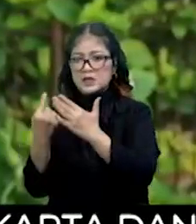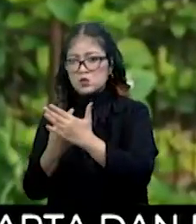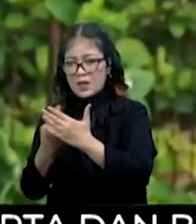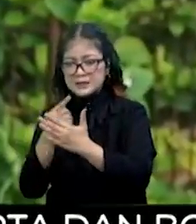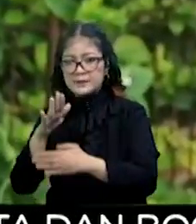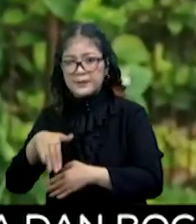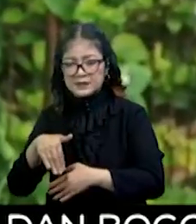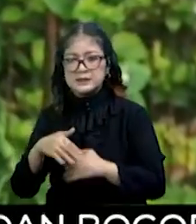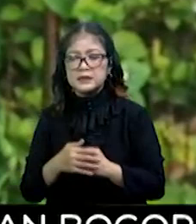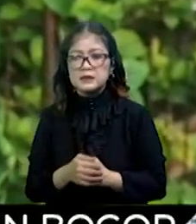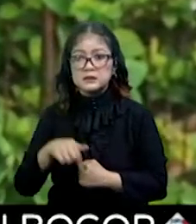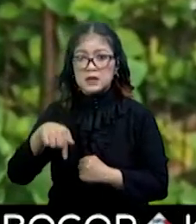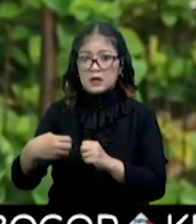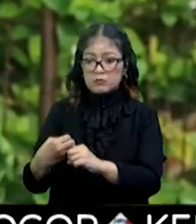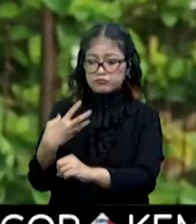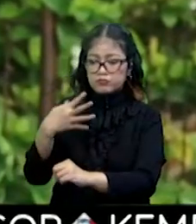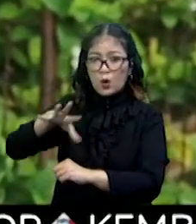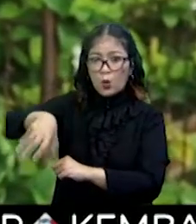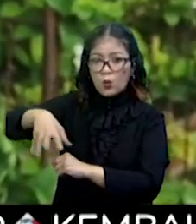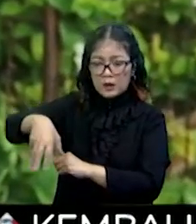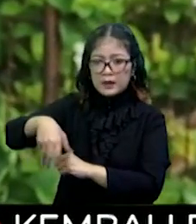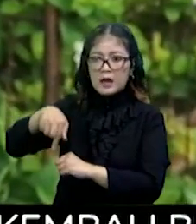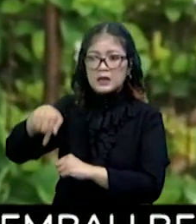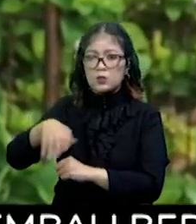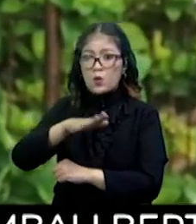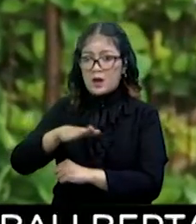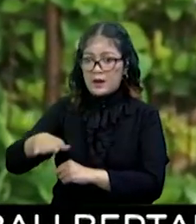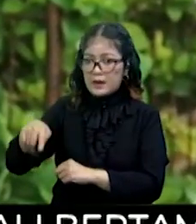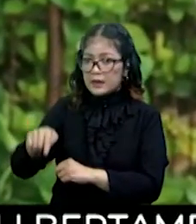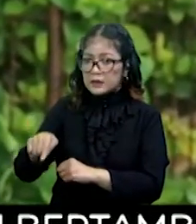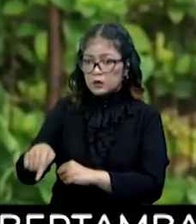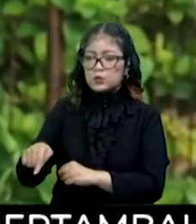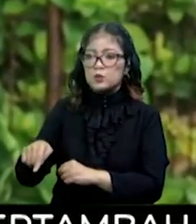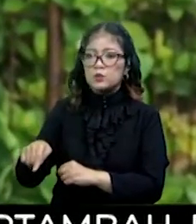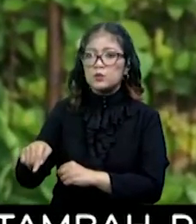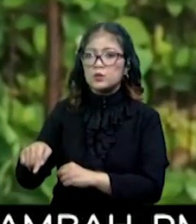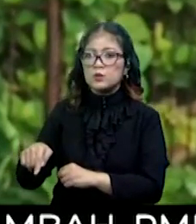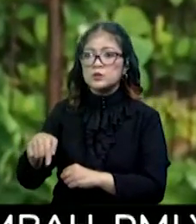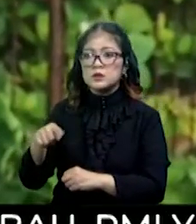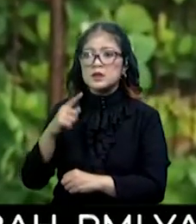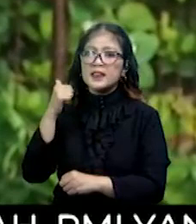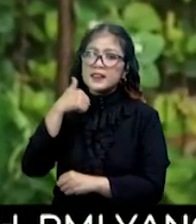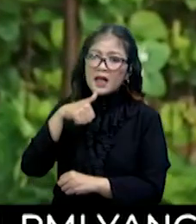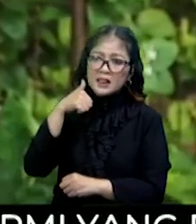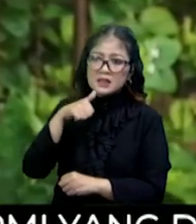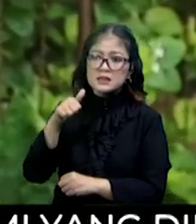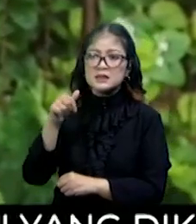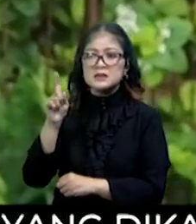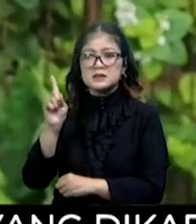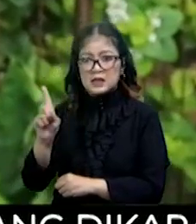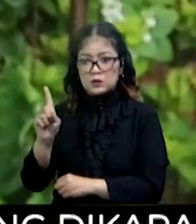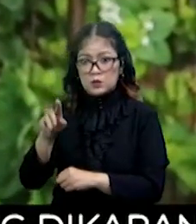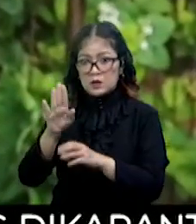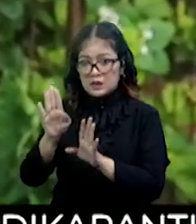Klaster keluarga, karena siswa tersebut tantenya yang satu rumah dengan dia positif, maka